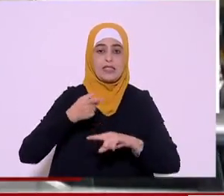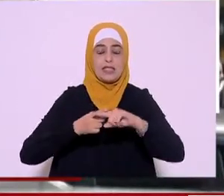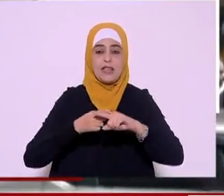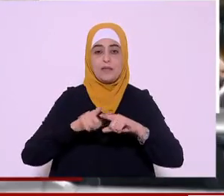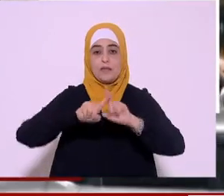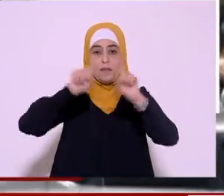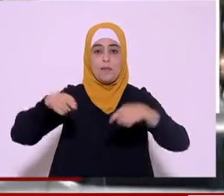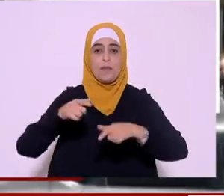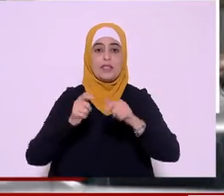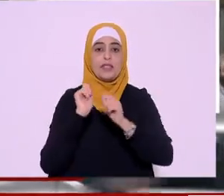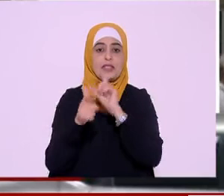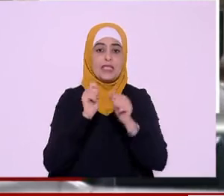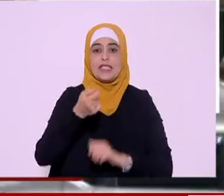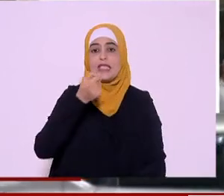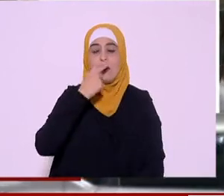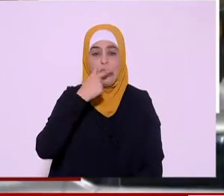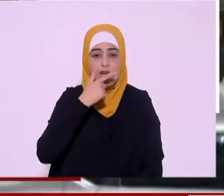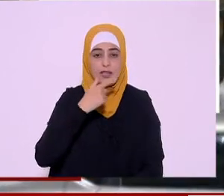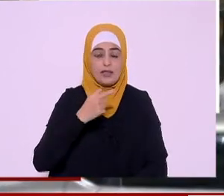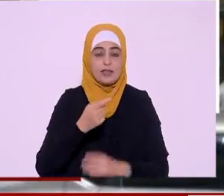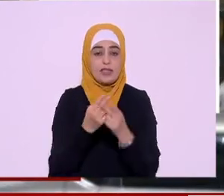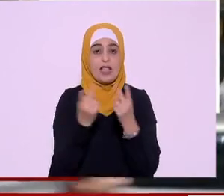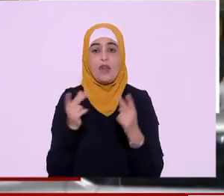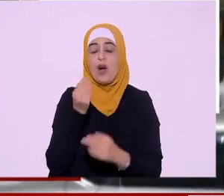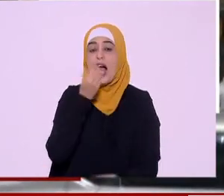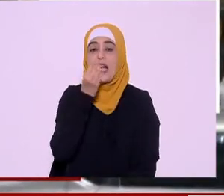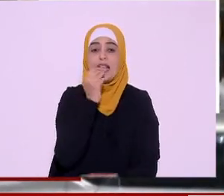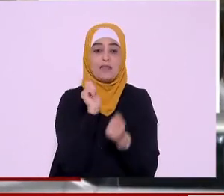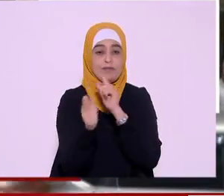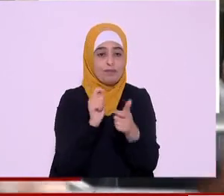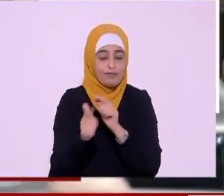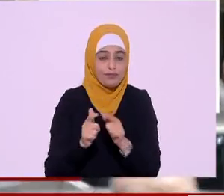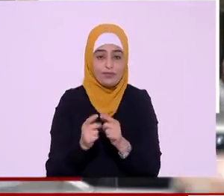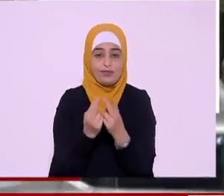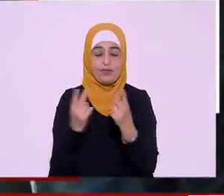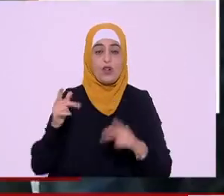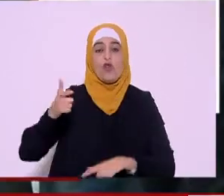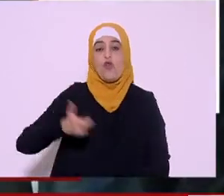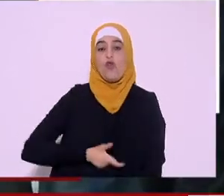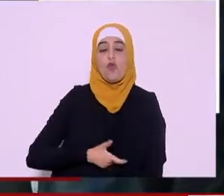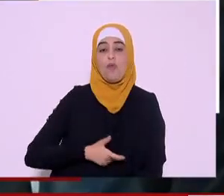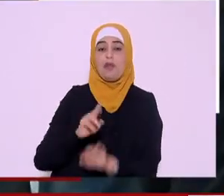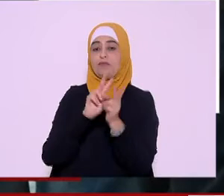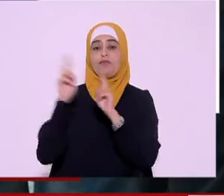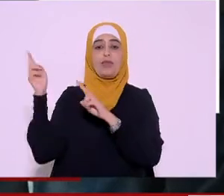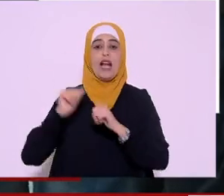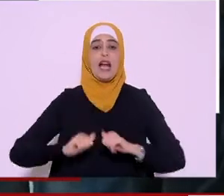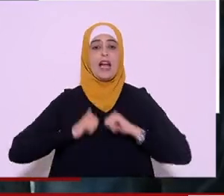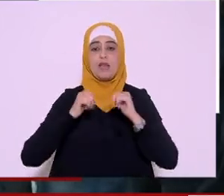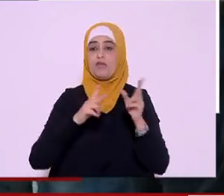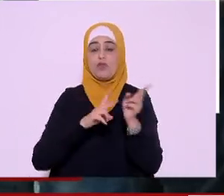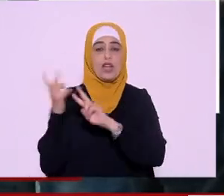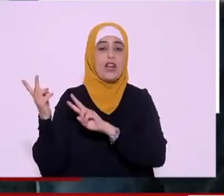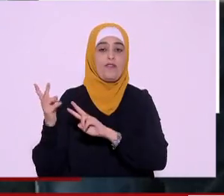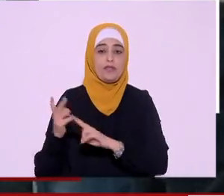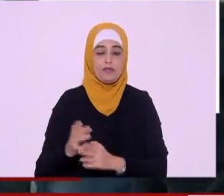مراكز الأدوية أو حتى مواد الاستهلاكية، وبينما السلطة في واد آخر، فيما